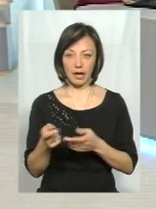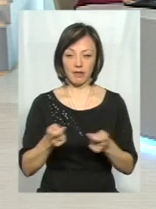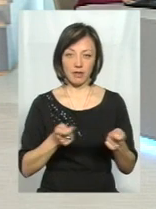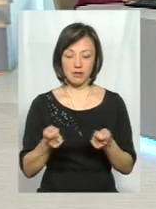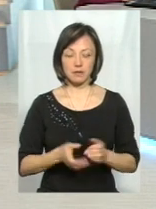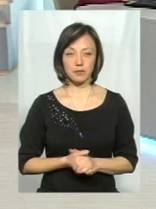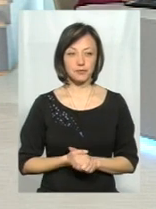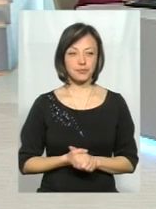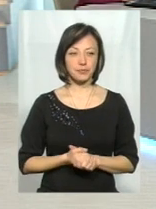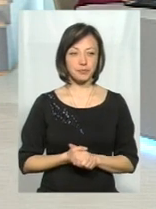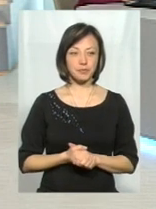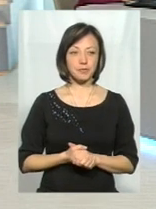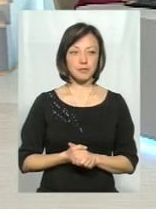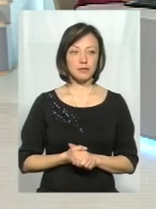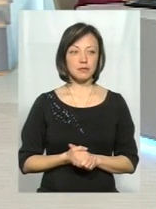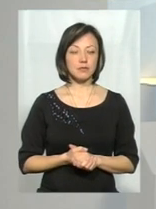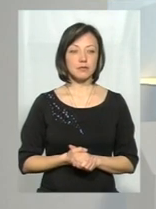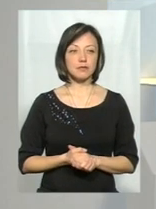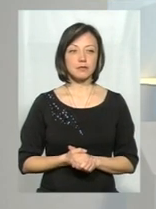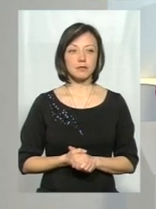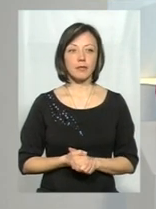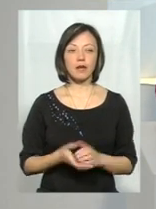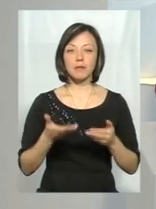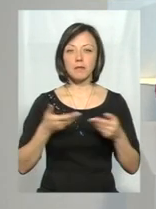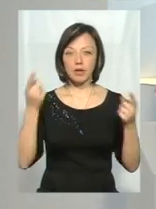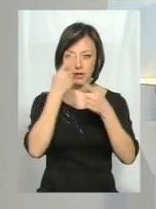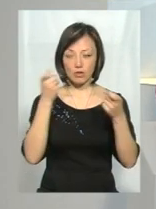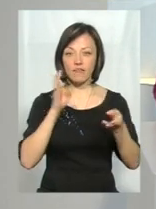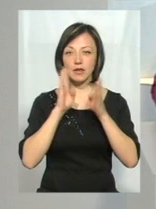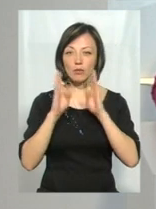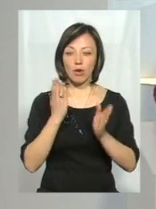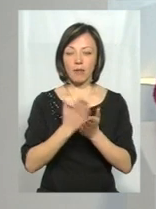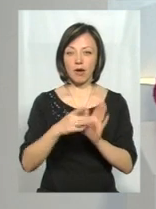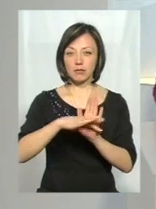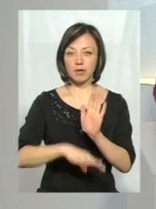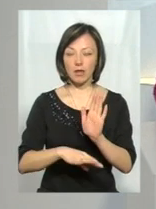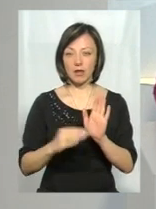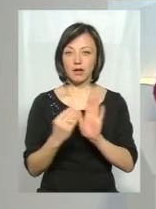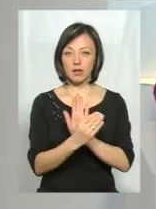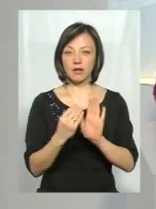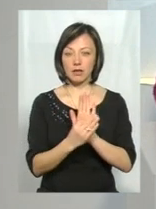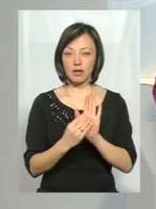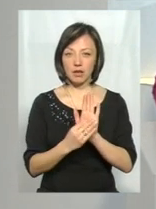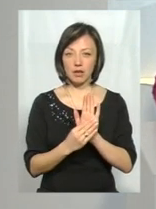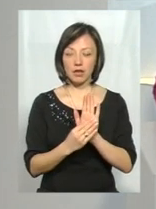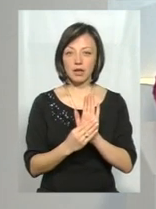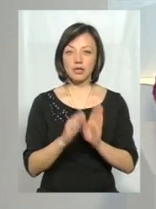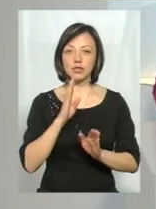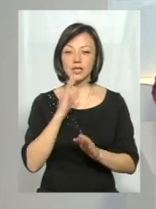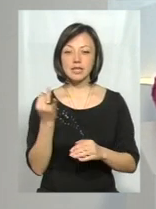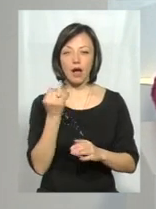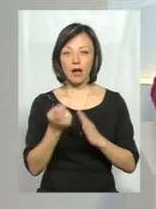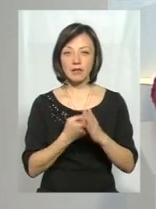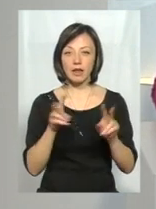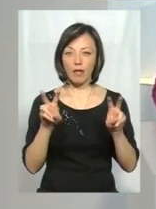керівництва. Надії інспектора. Нагадаю, ми транслюємося у Фейсбук і маємо коментар Світлани Терамісін-Фіщук. Цікавиться